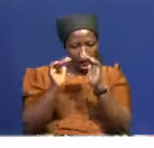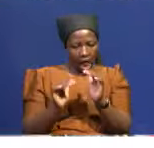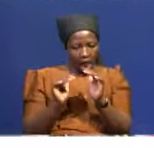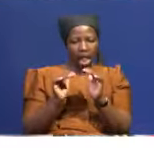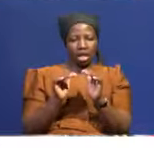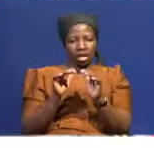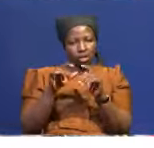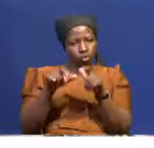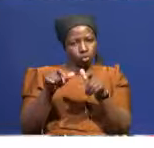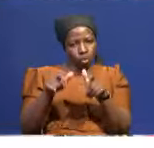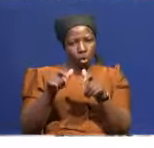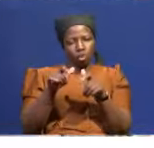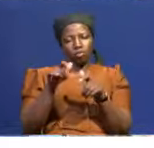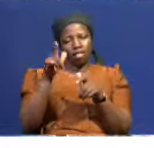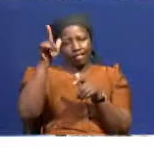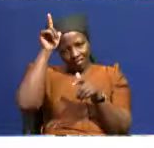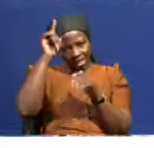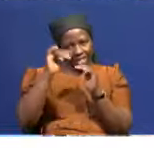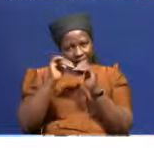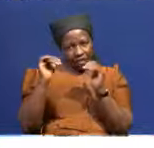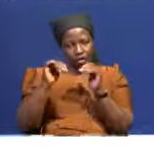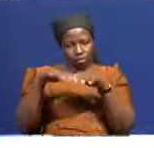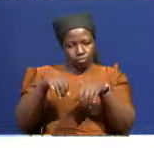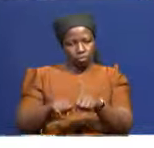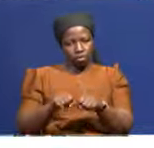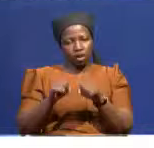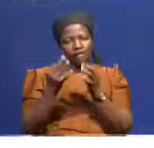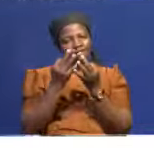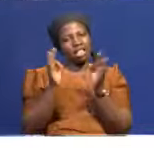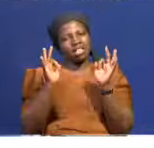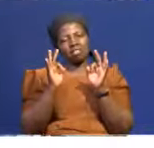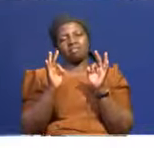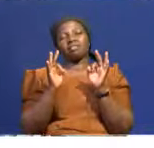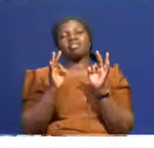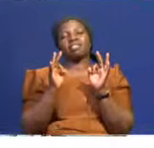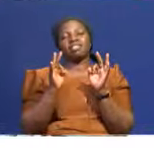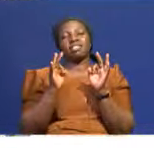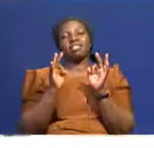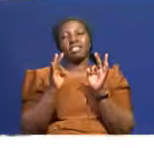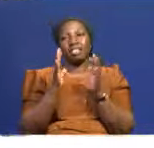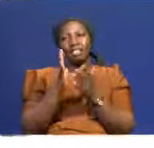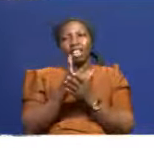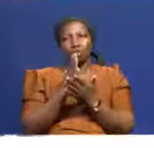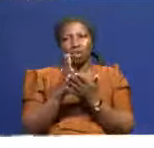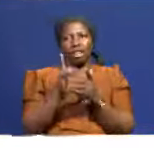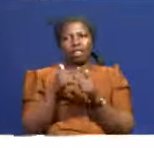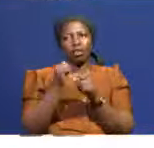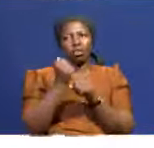book a session for free, and we'll do for you free production, imagine.